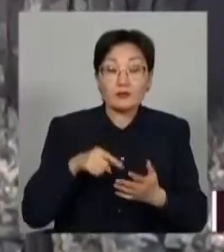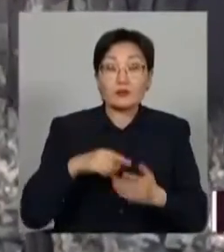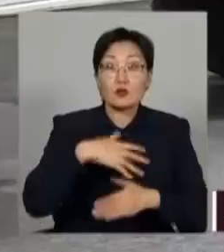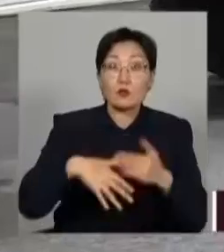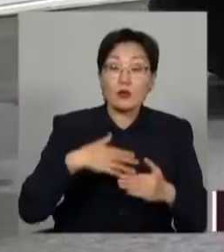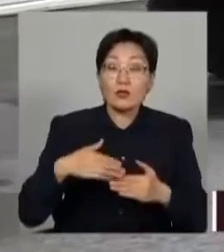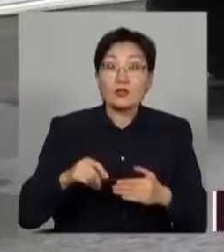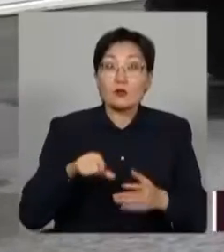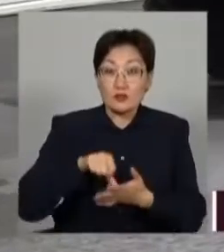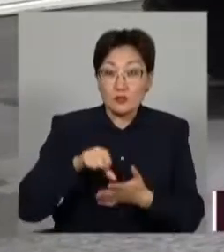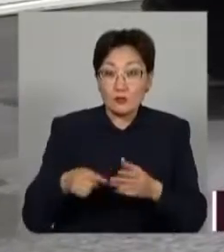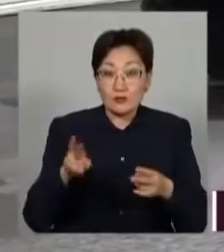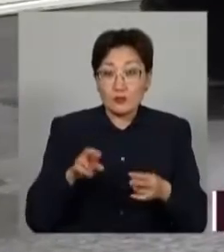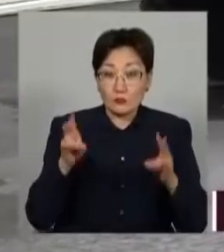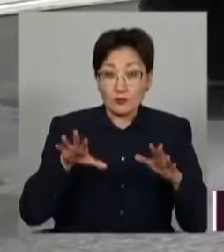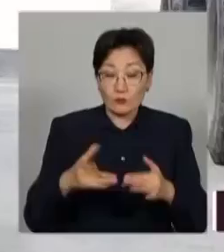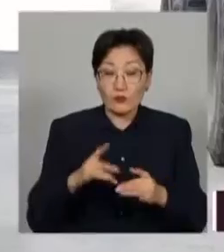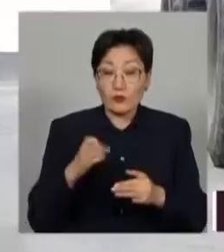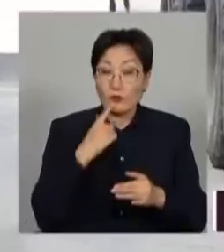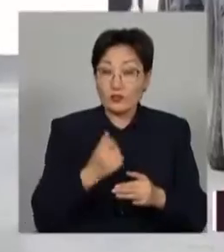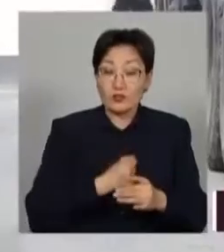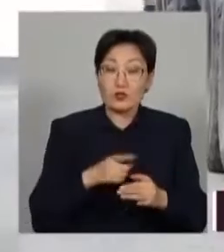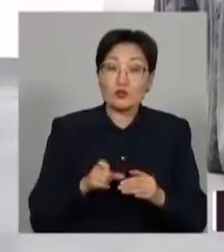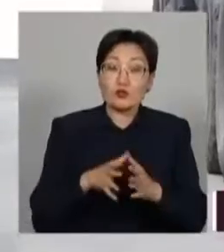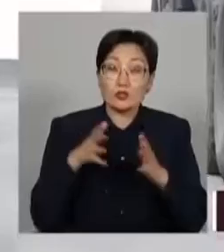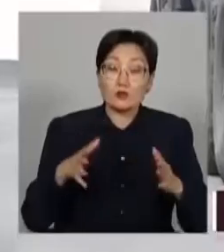тәртіпті күзеткендер. Одан бөлек қаңтар оқиғасында ұлттық ұланның